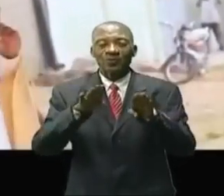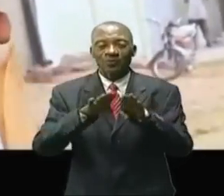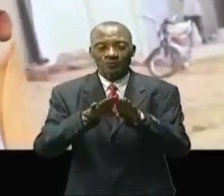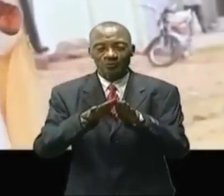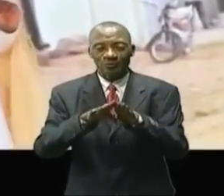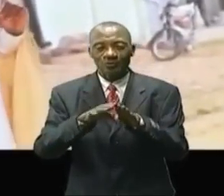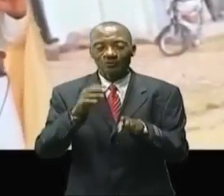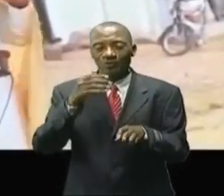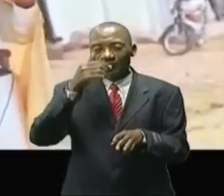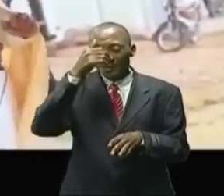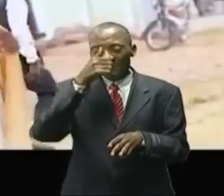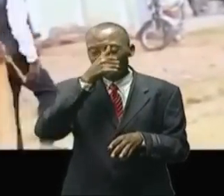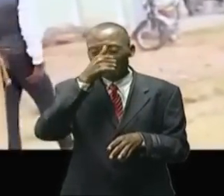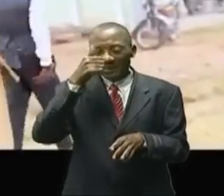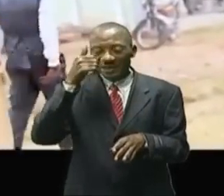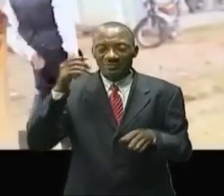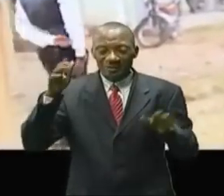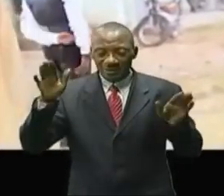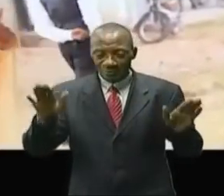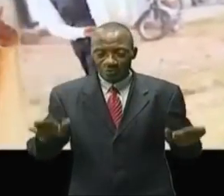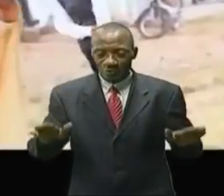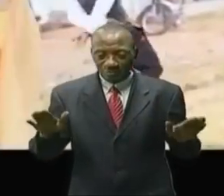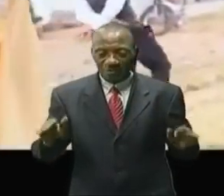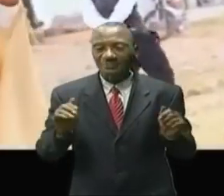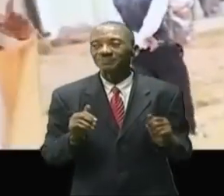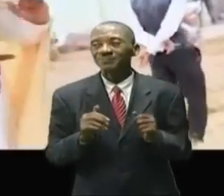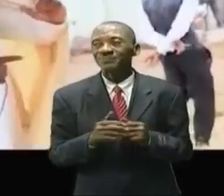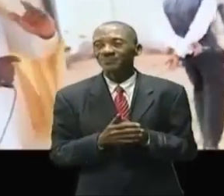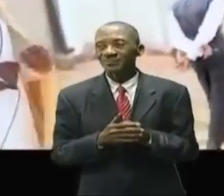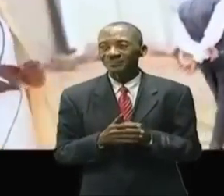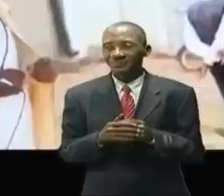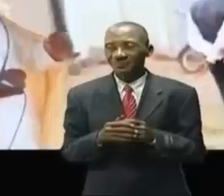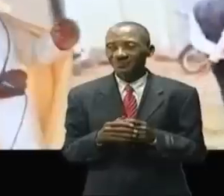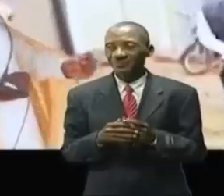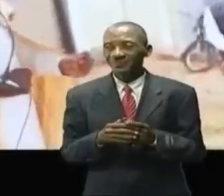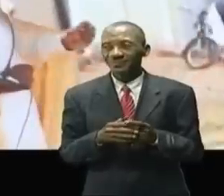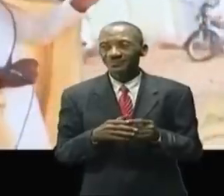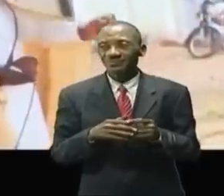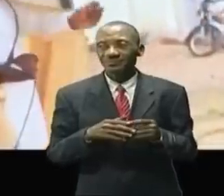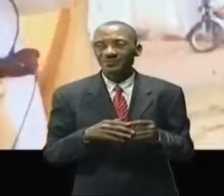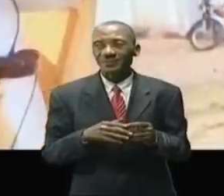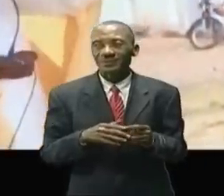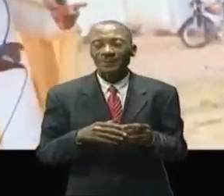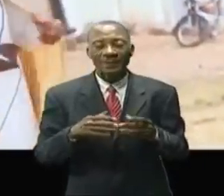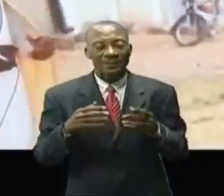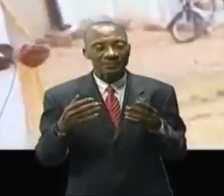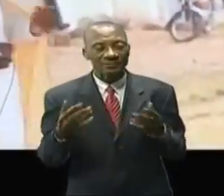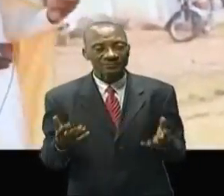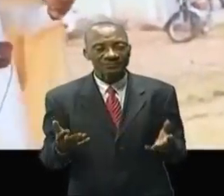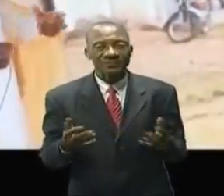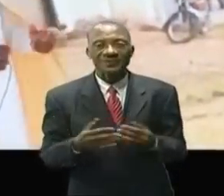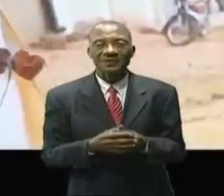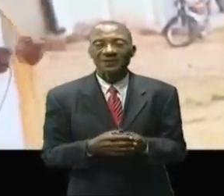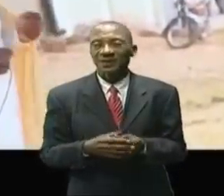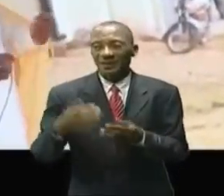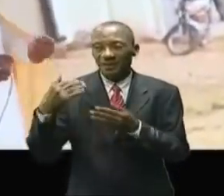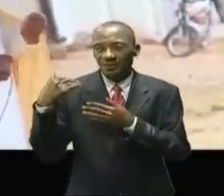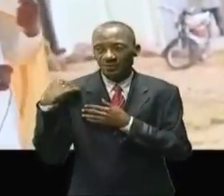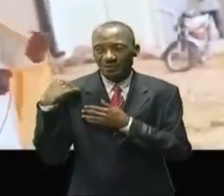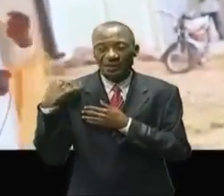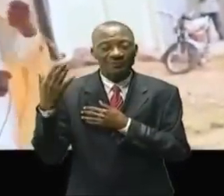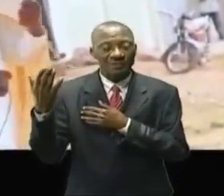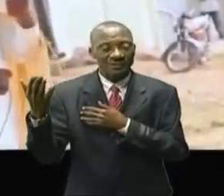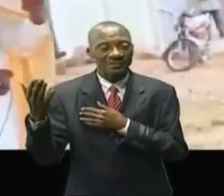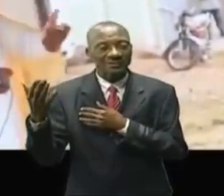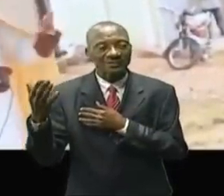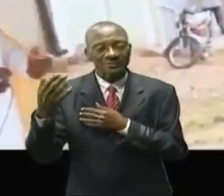Quand tu vas aller voter, regarde qui veut-il voter. Ce n'est pas à cause d'un pagne, du sel, encore moins par